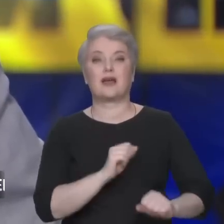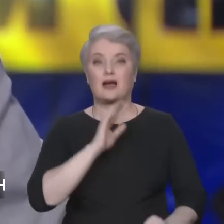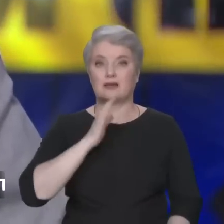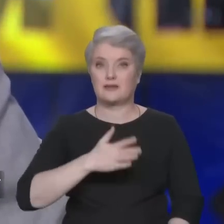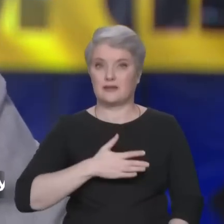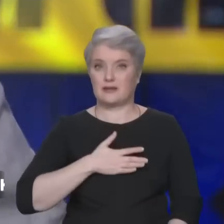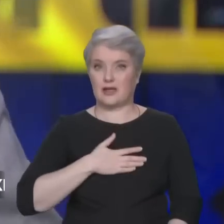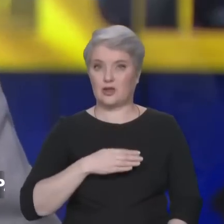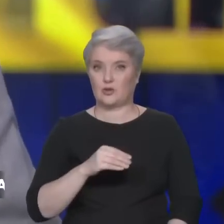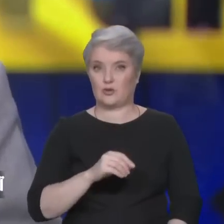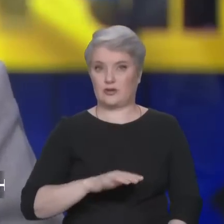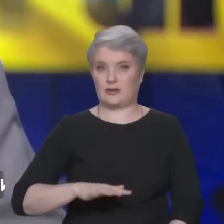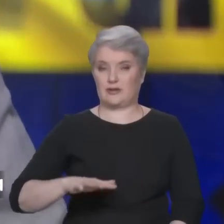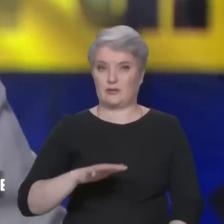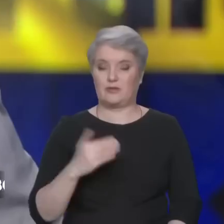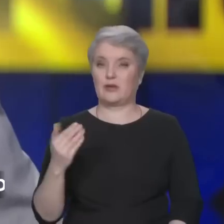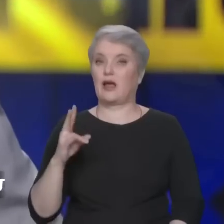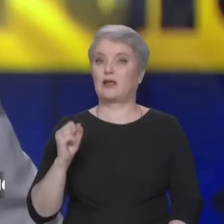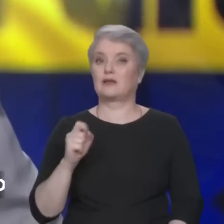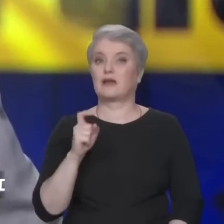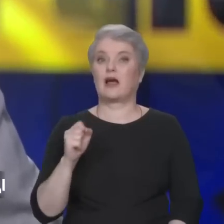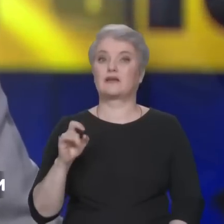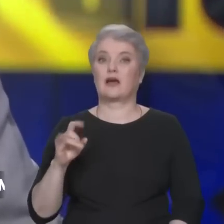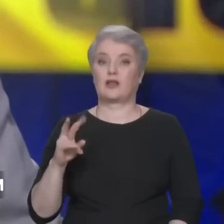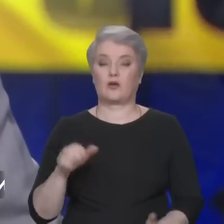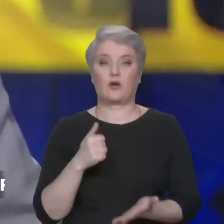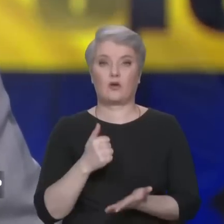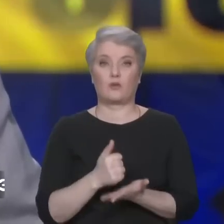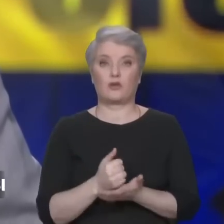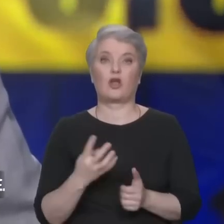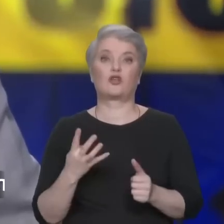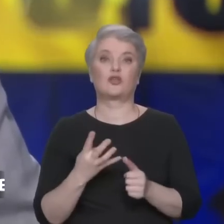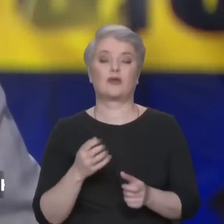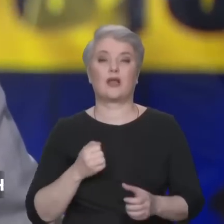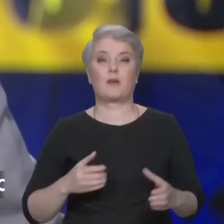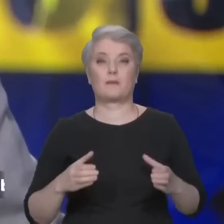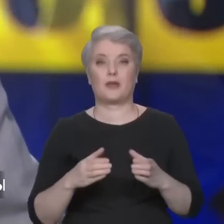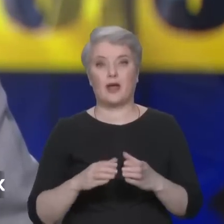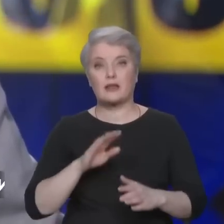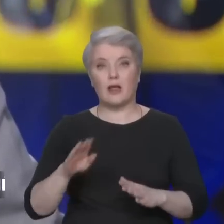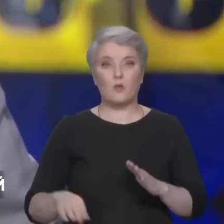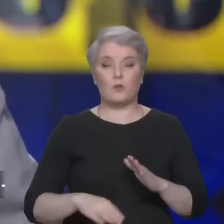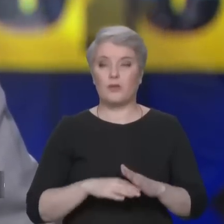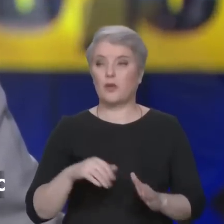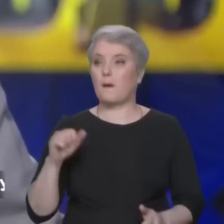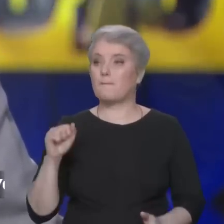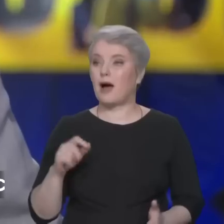у складі 4-ї бригади оперативного призначення Нацгвардії України з-під Бахмута. Ми